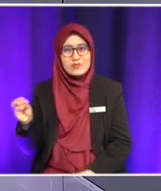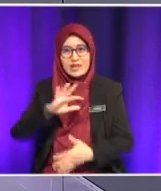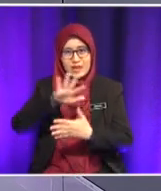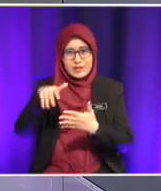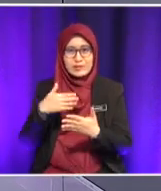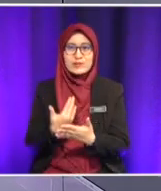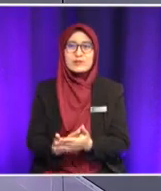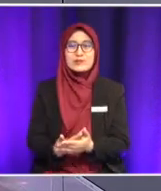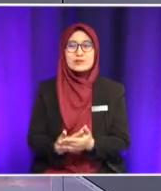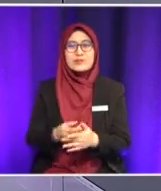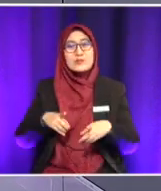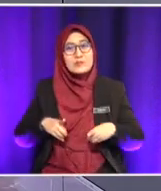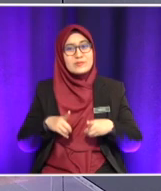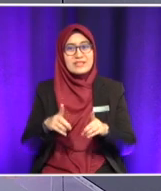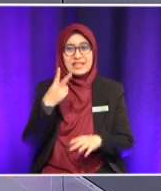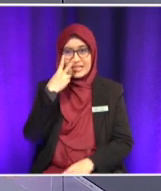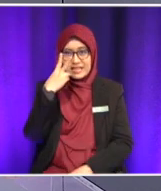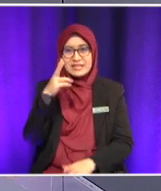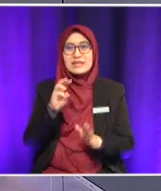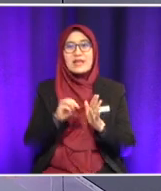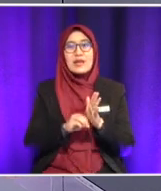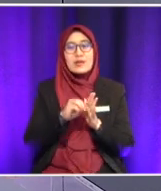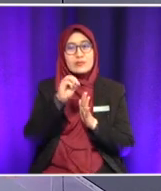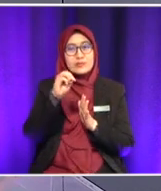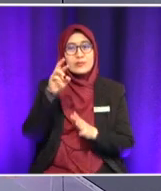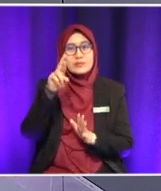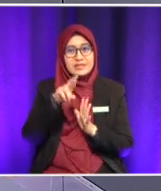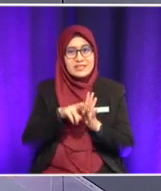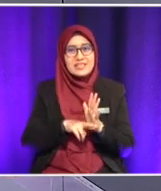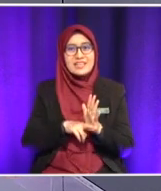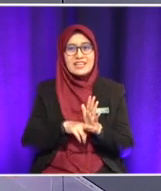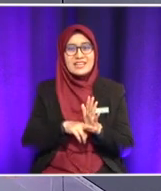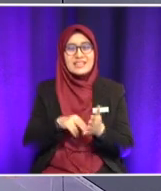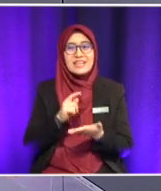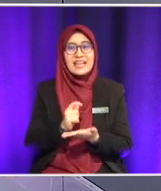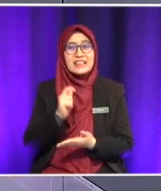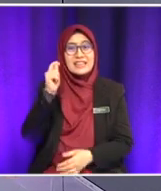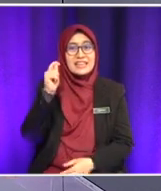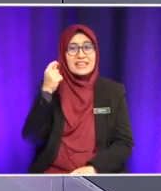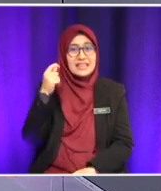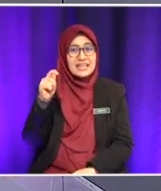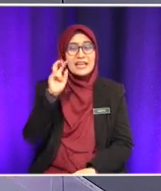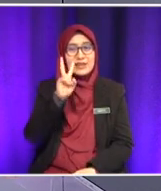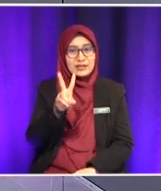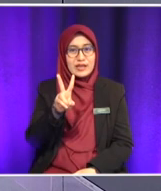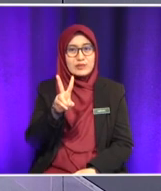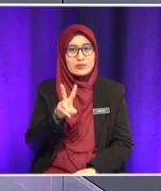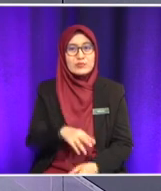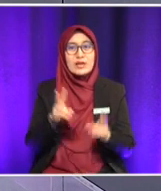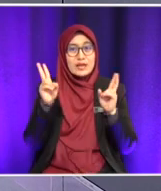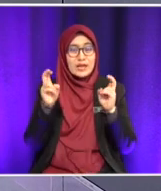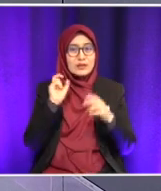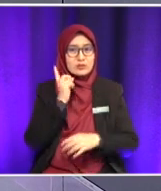mendengar rendah Mata pelajaran pendidikan kesehatan tingkatan 2 dan topik kita pada hari ini gangguan seksual dan